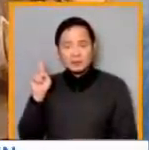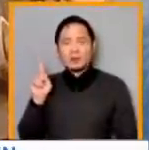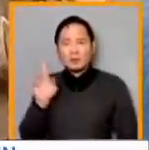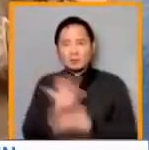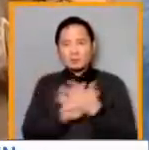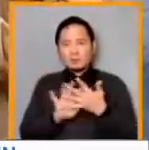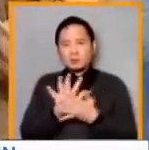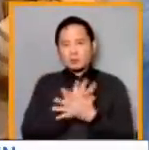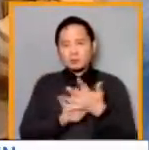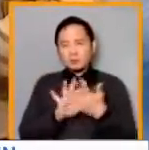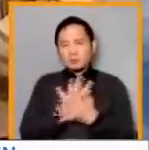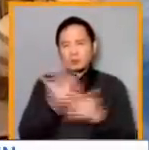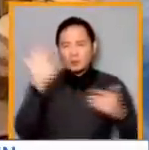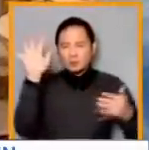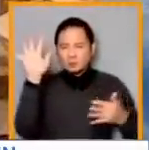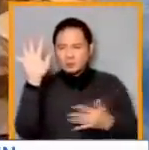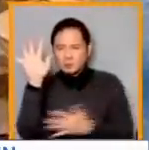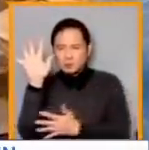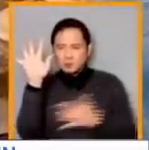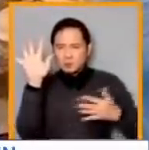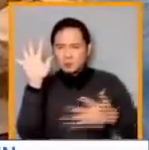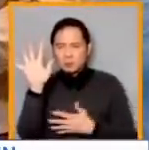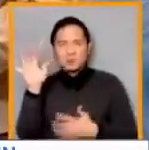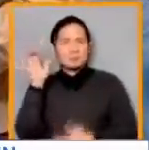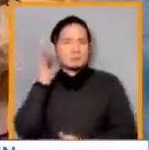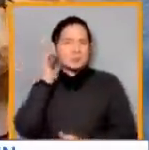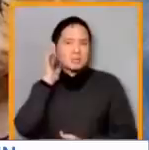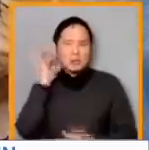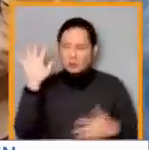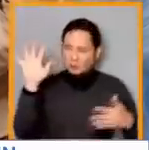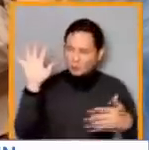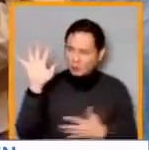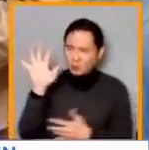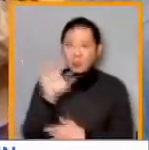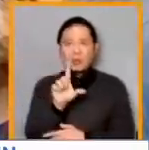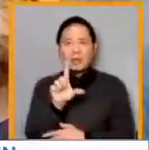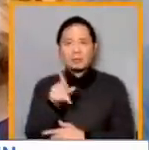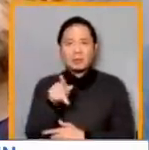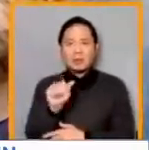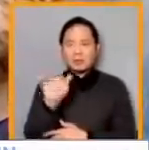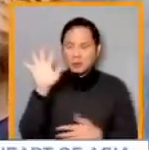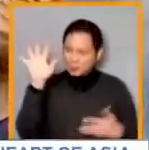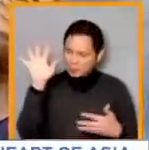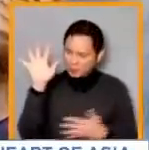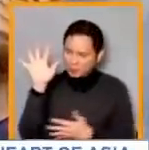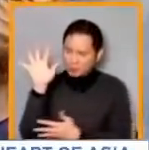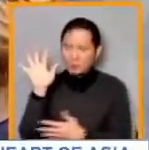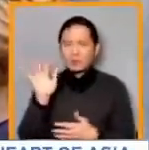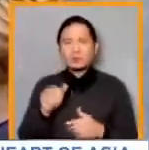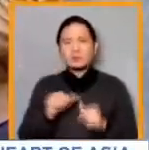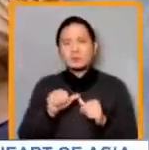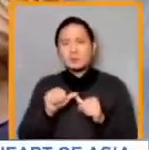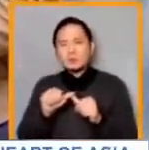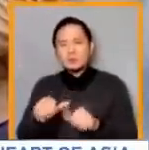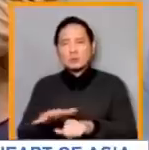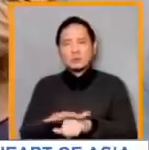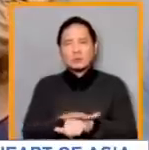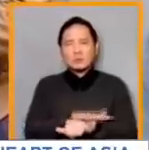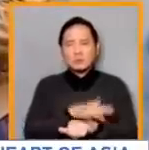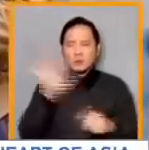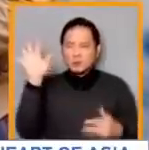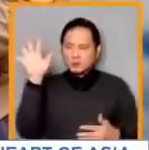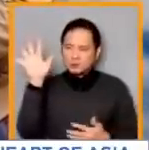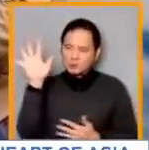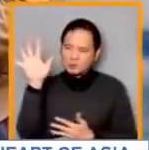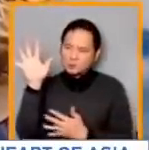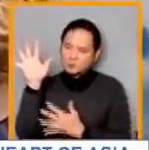Mindanao, yung nasa aming LTA sa mga susunod na araw at mabagal yan, nakikilos papunta ng Visayas. Kaya yung posibilidad na